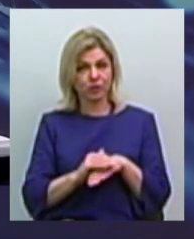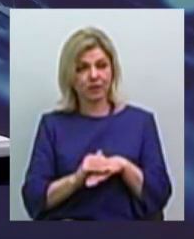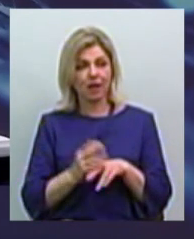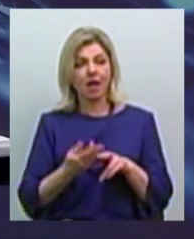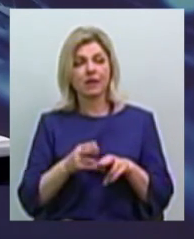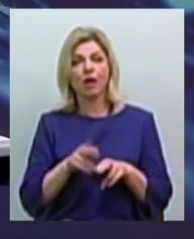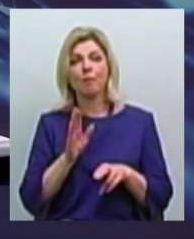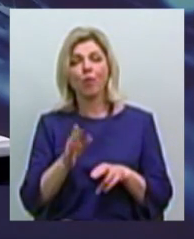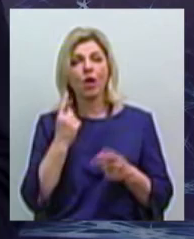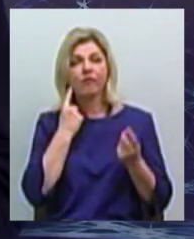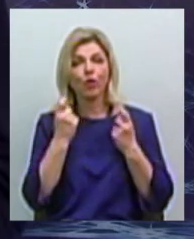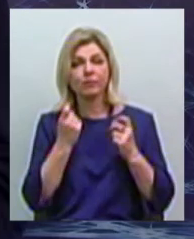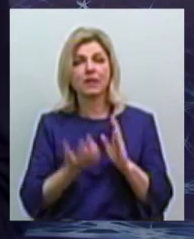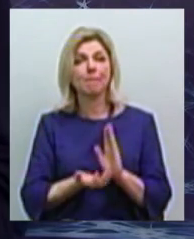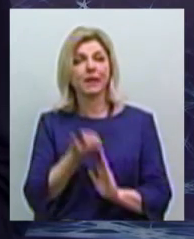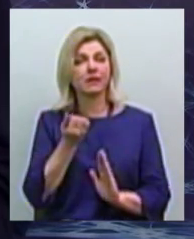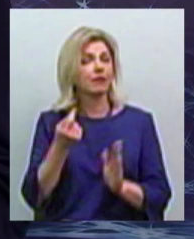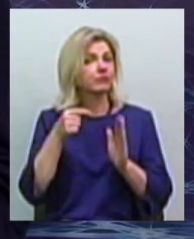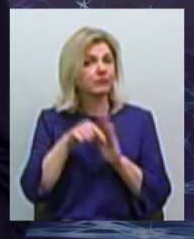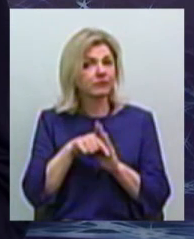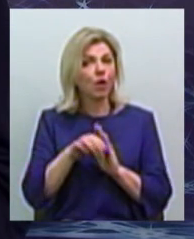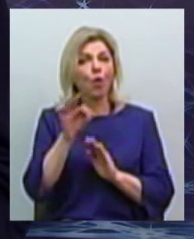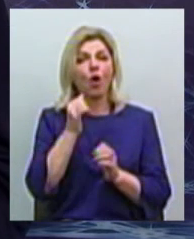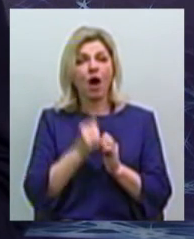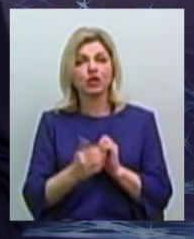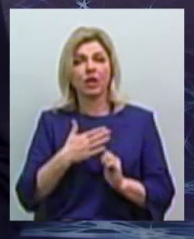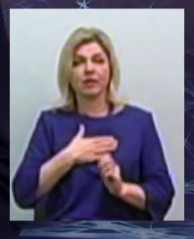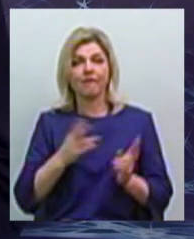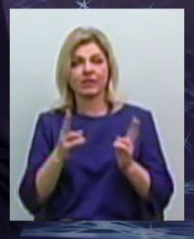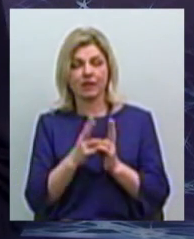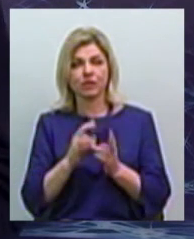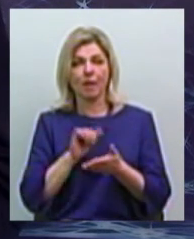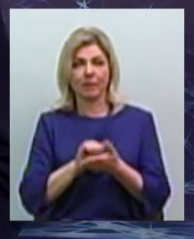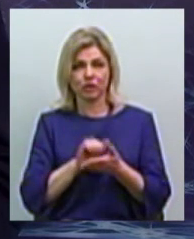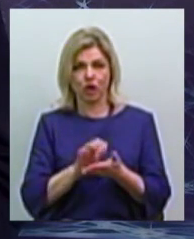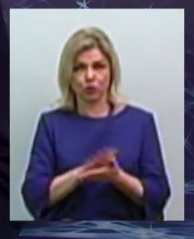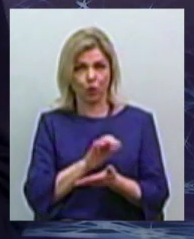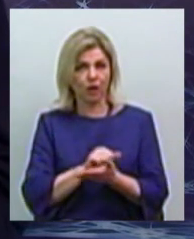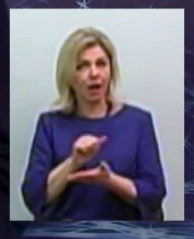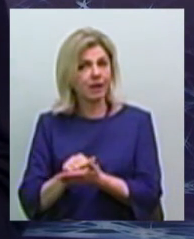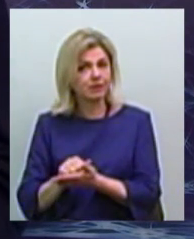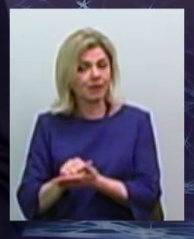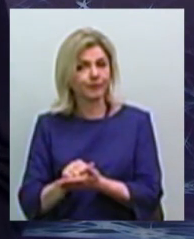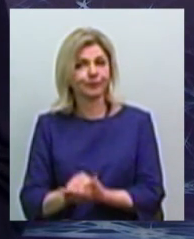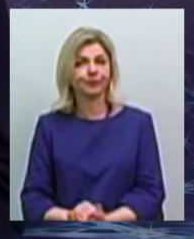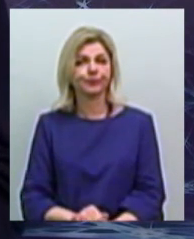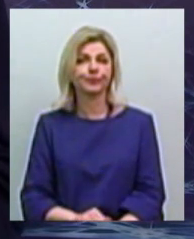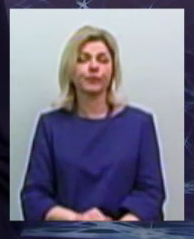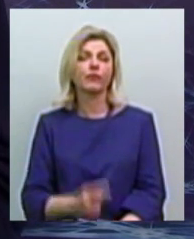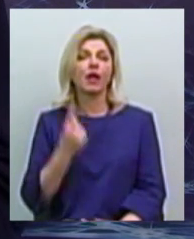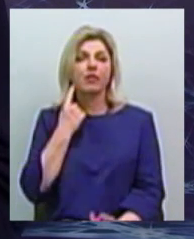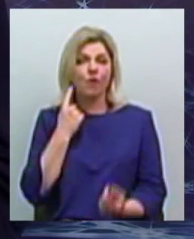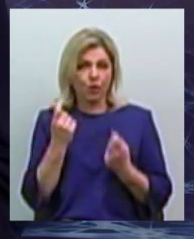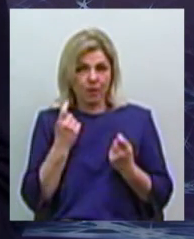буде інформаційна підтримка, тобто про кожну нашу зустріч писали засоби масової інформації. І інформаційна